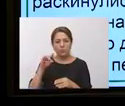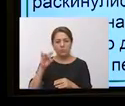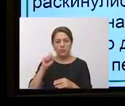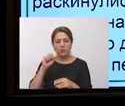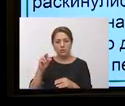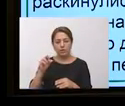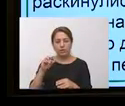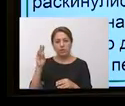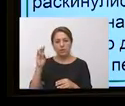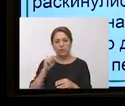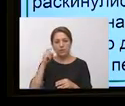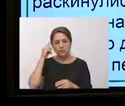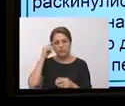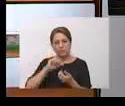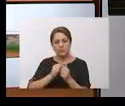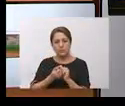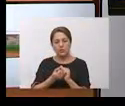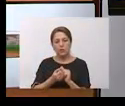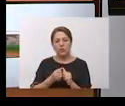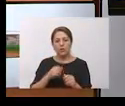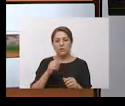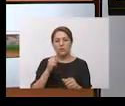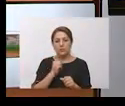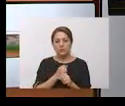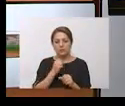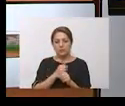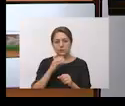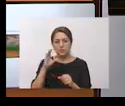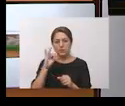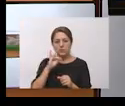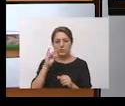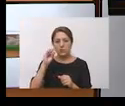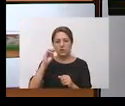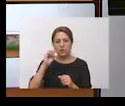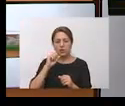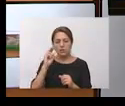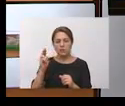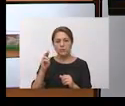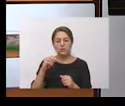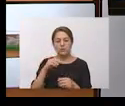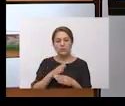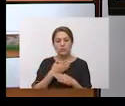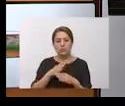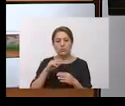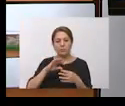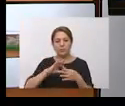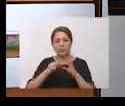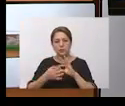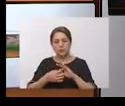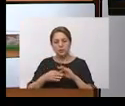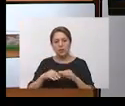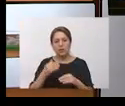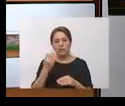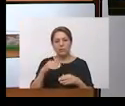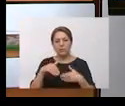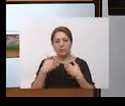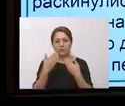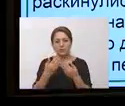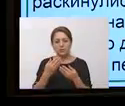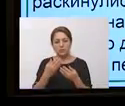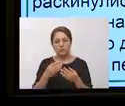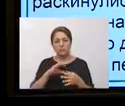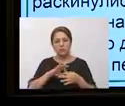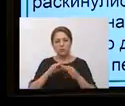на закрепление. Сделайте синтаксический разбор предложений. Вам предлагаются следующие предложения.